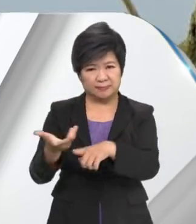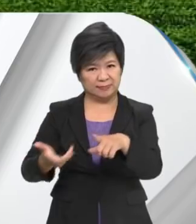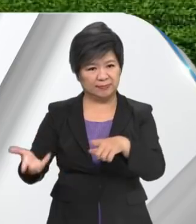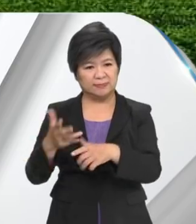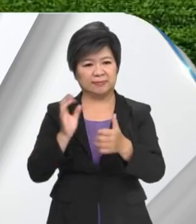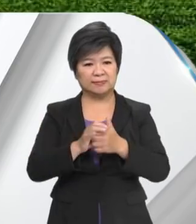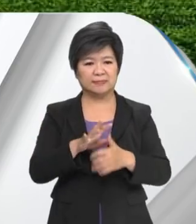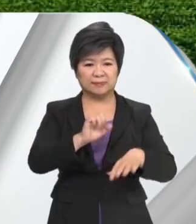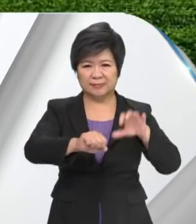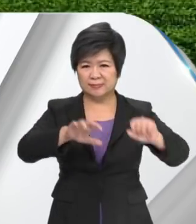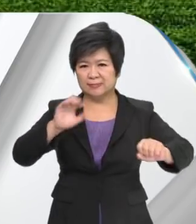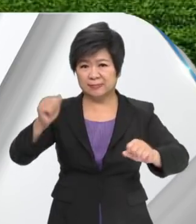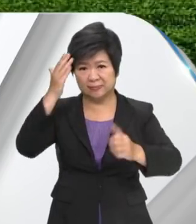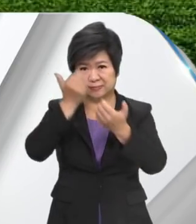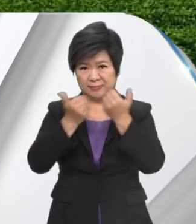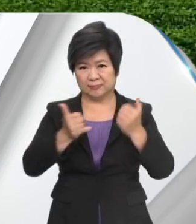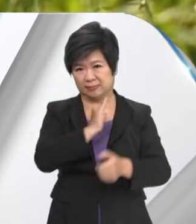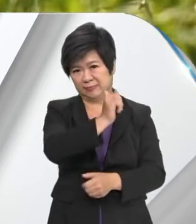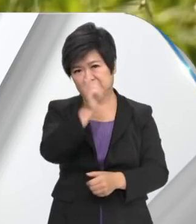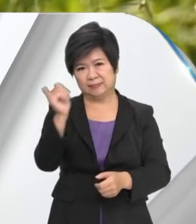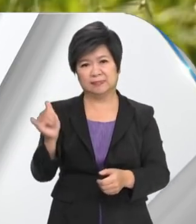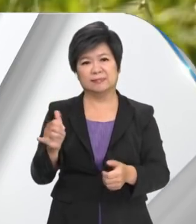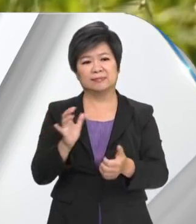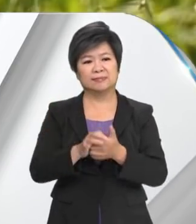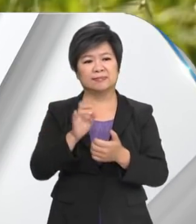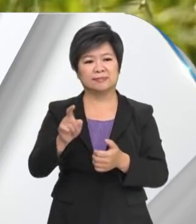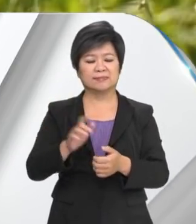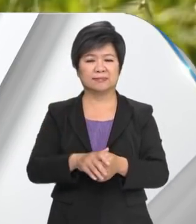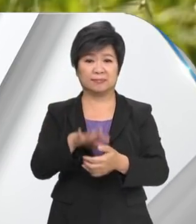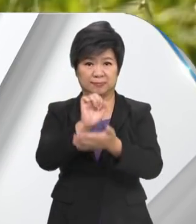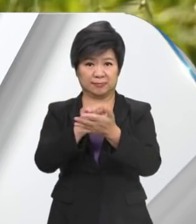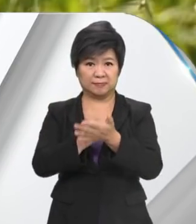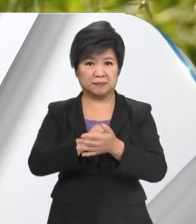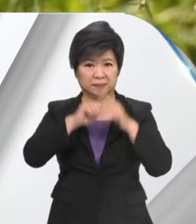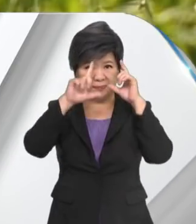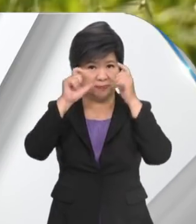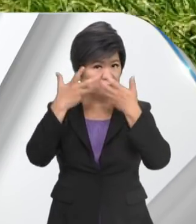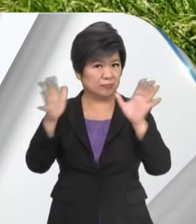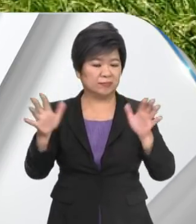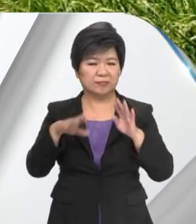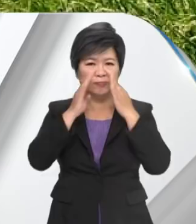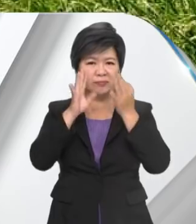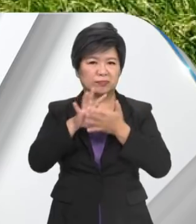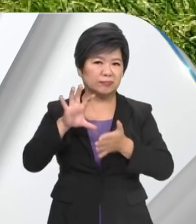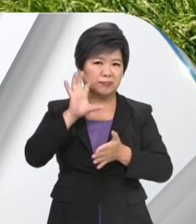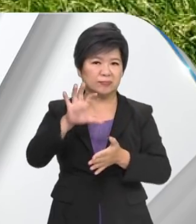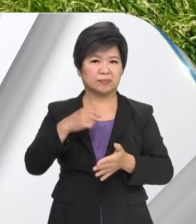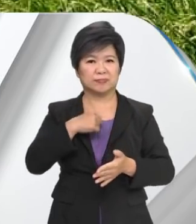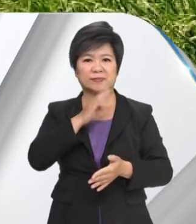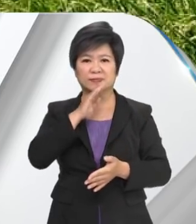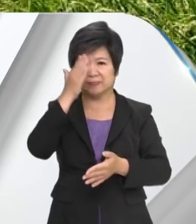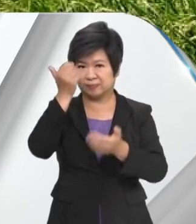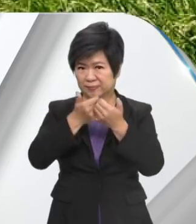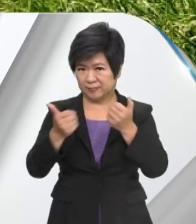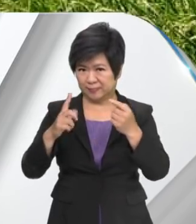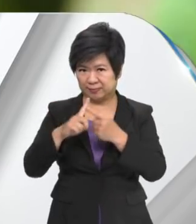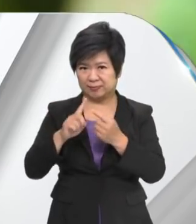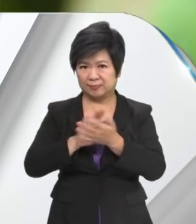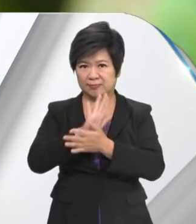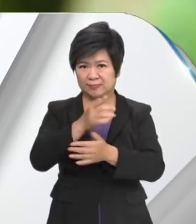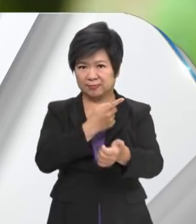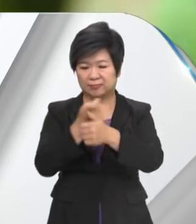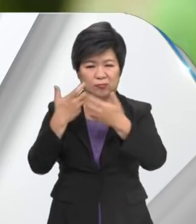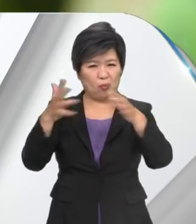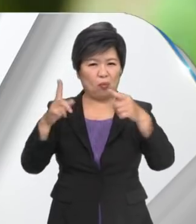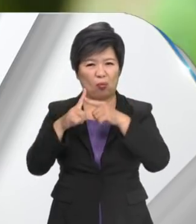发唔地行的一道边，每因为翕到头发当张的照片，分享到面书社团，爱去头发人以后，想一道人